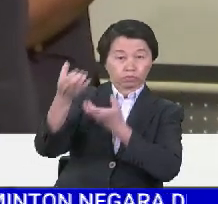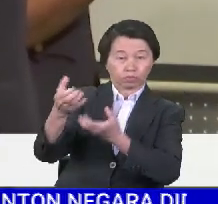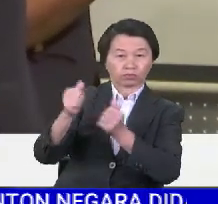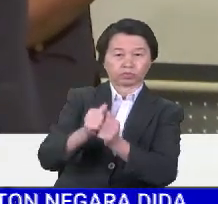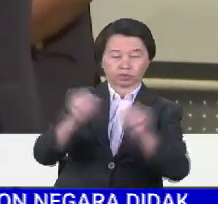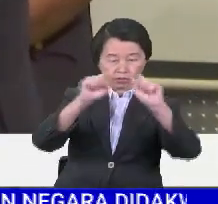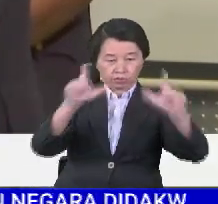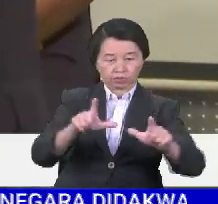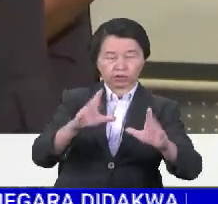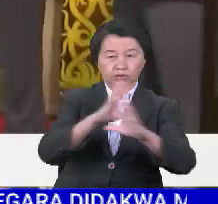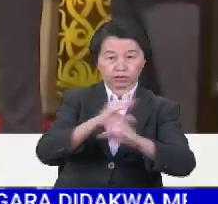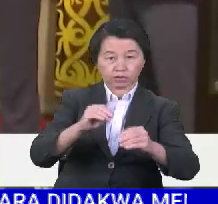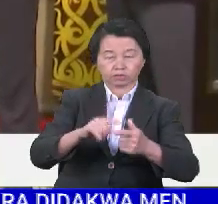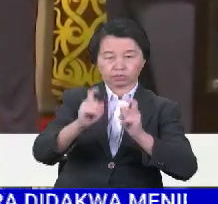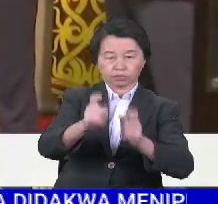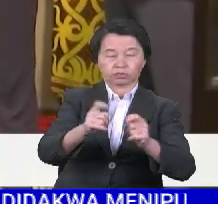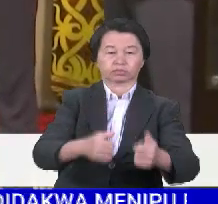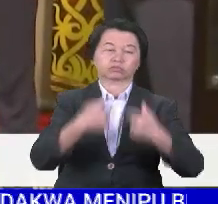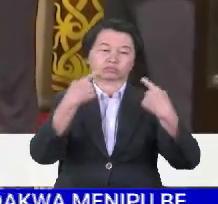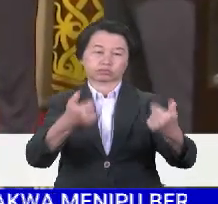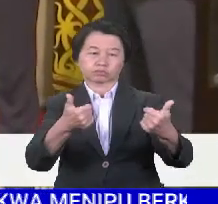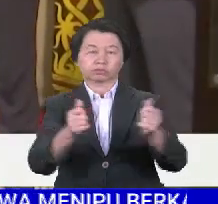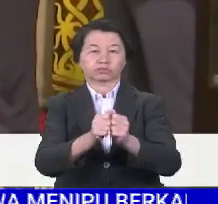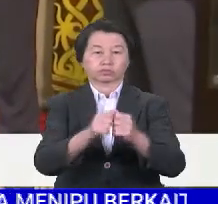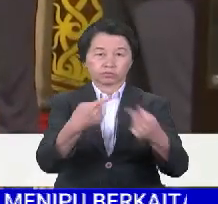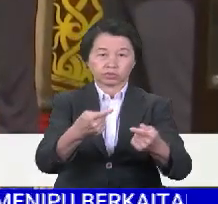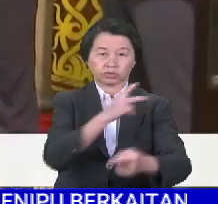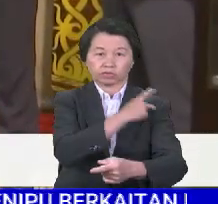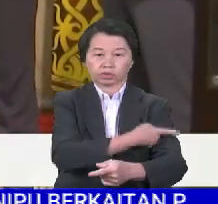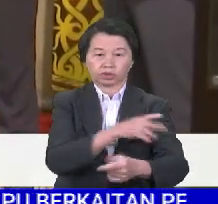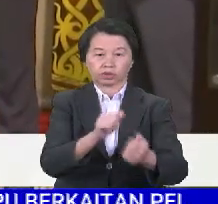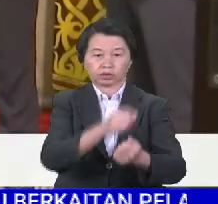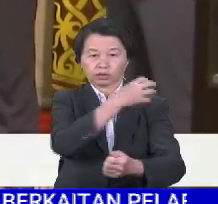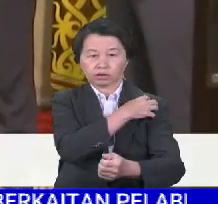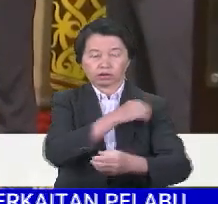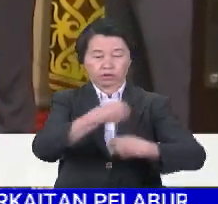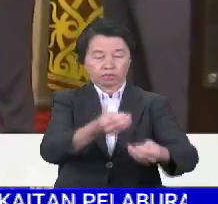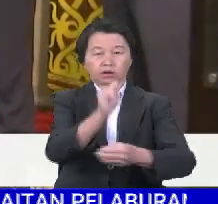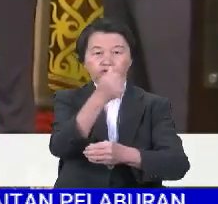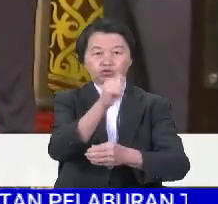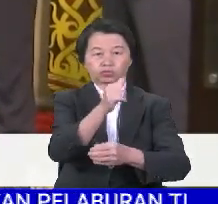Negeri Sarawak, kategori Anugerah Kecemerlangan Penguatkuasaan dan penyerahan